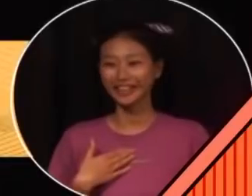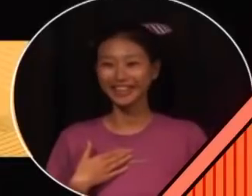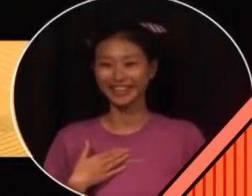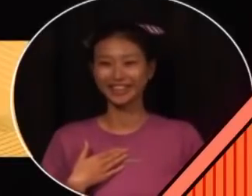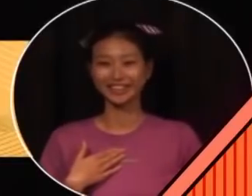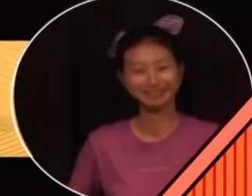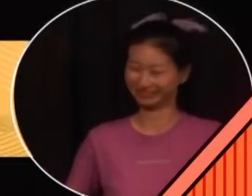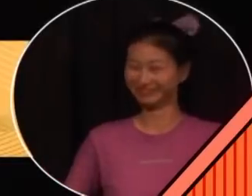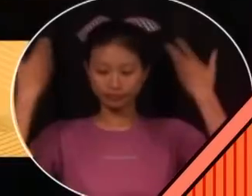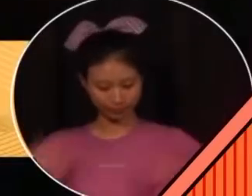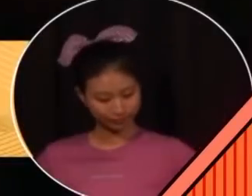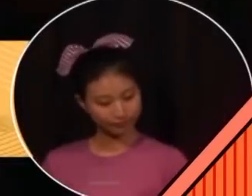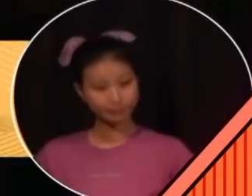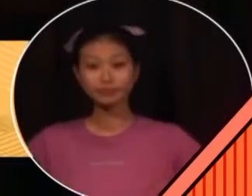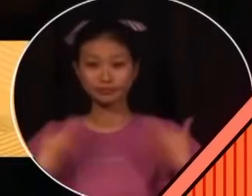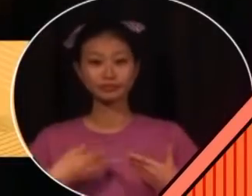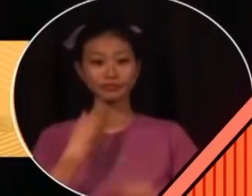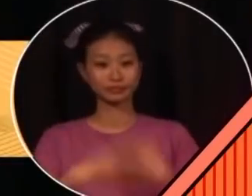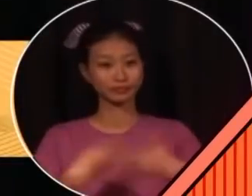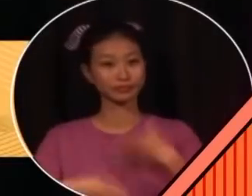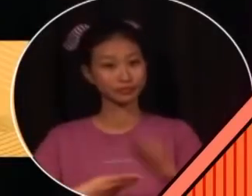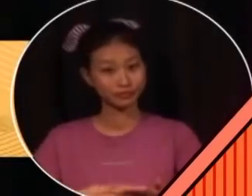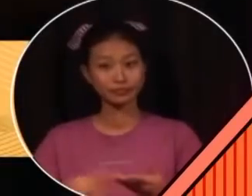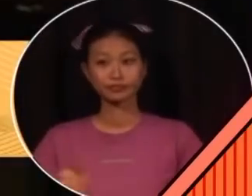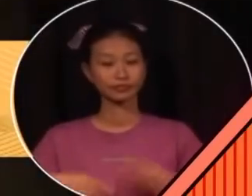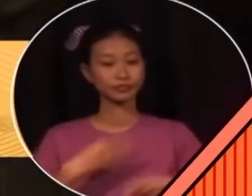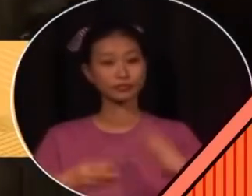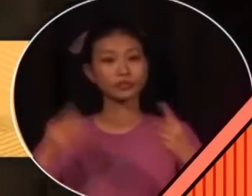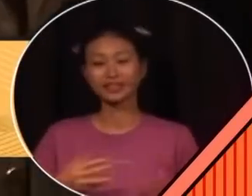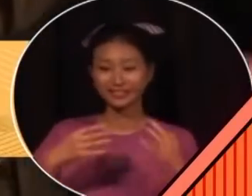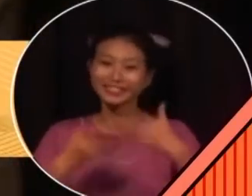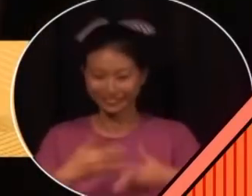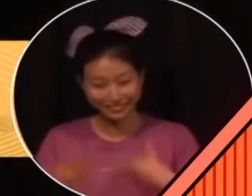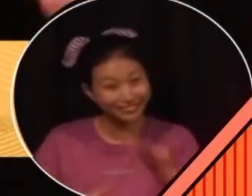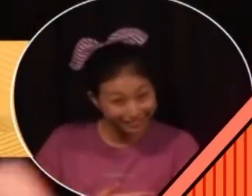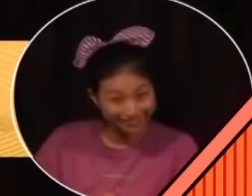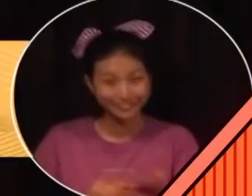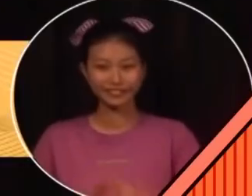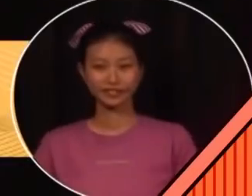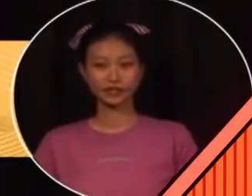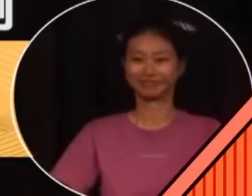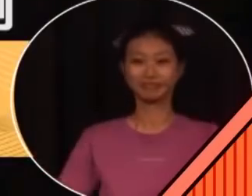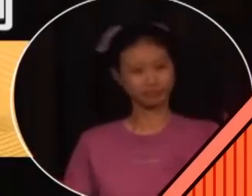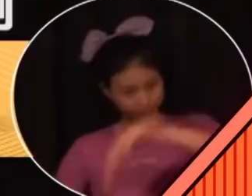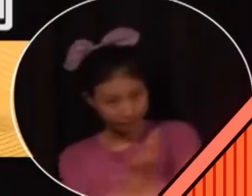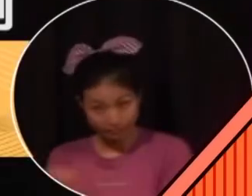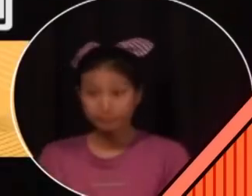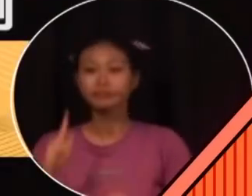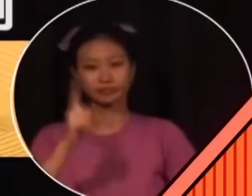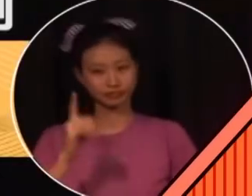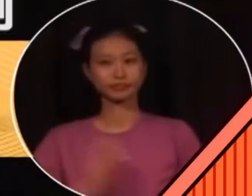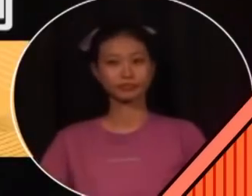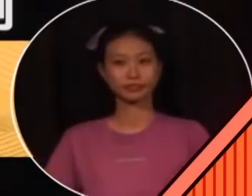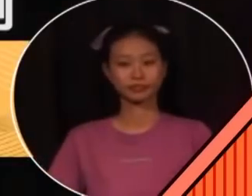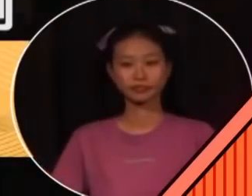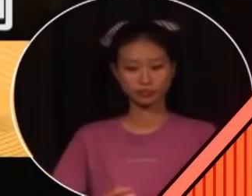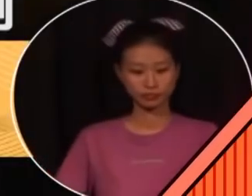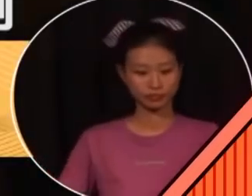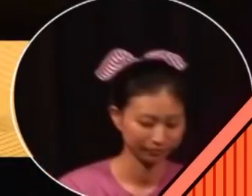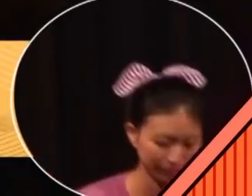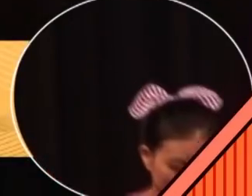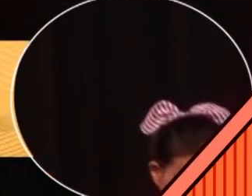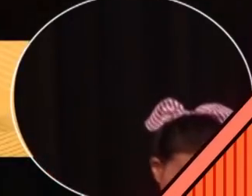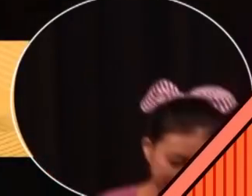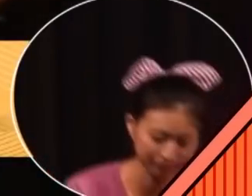那个防护罩你要用什么东西盖？ 就是你知道那个非常非常缜密的一个期刊报告，那一句话一说出来，你直接马上秒